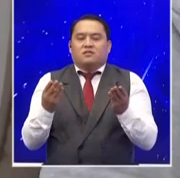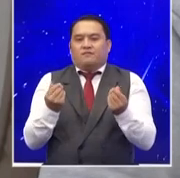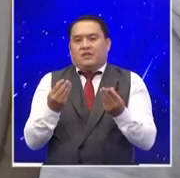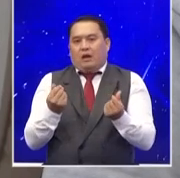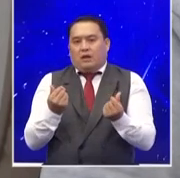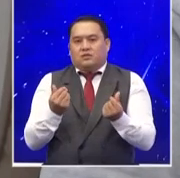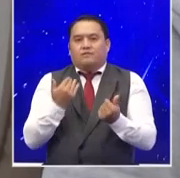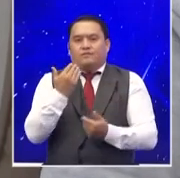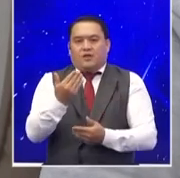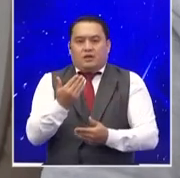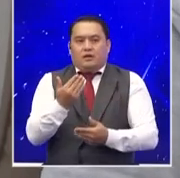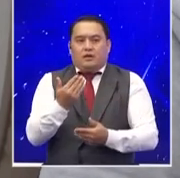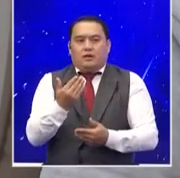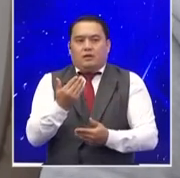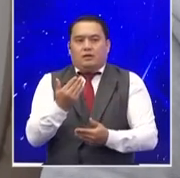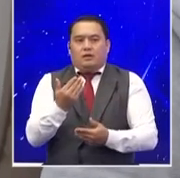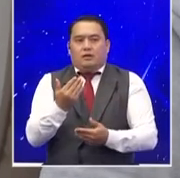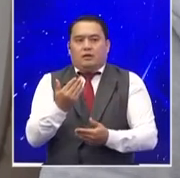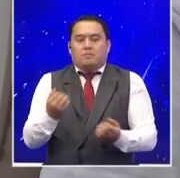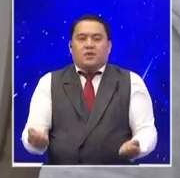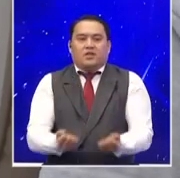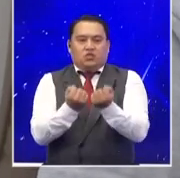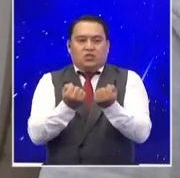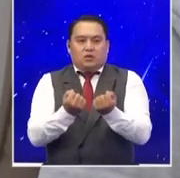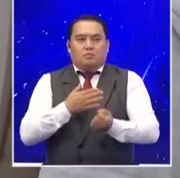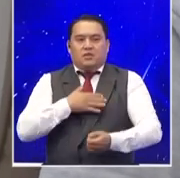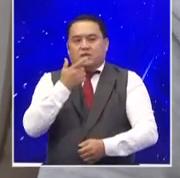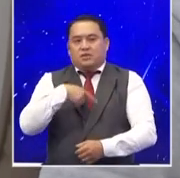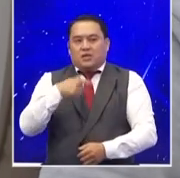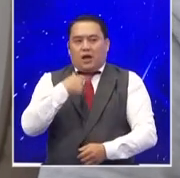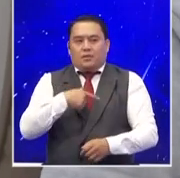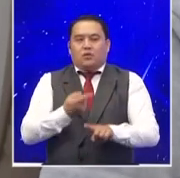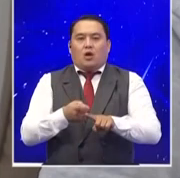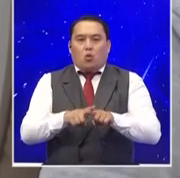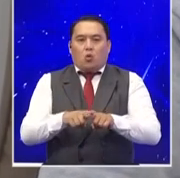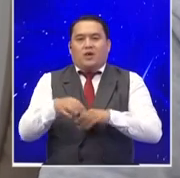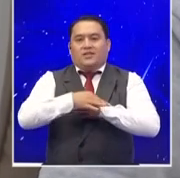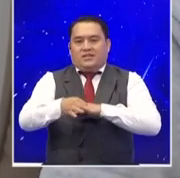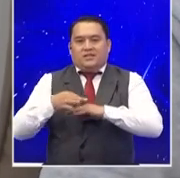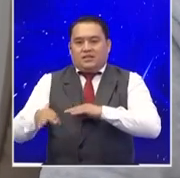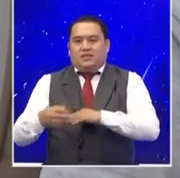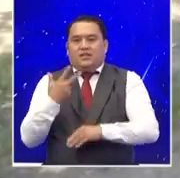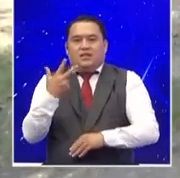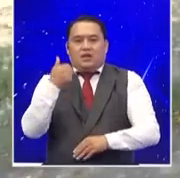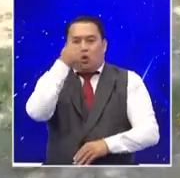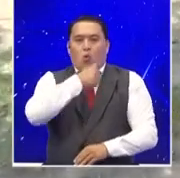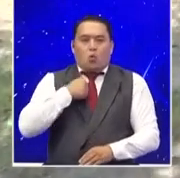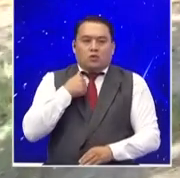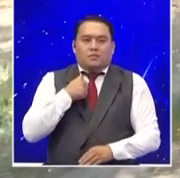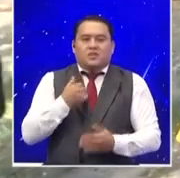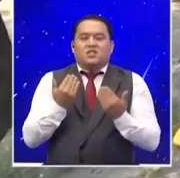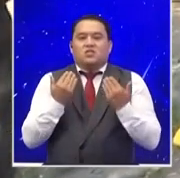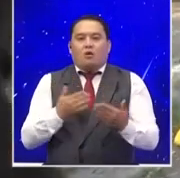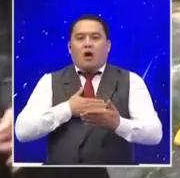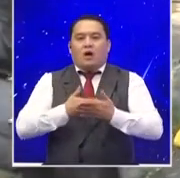как мы без там поддержки, да, мы сами, вот такая вот сеть и 3 с лишним года. Сейчас на